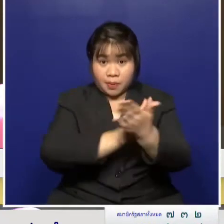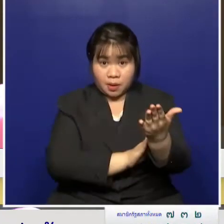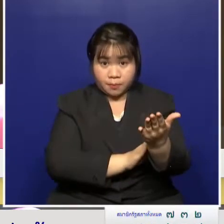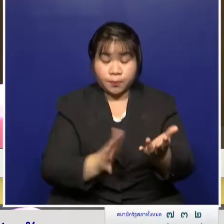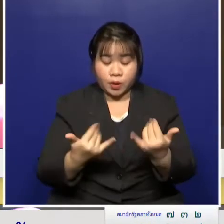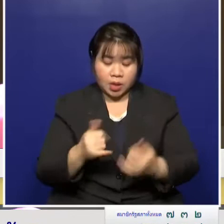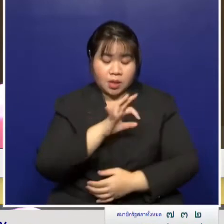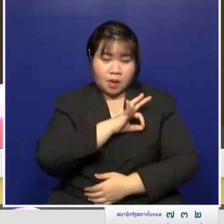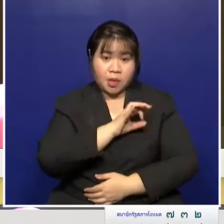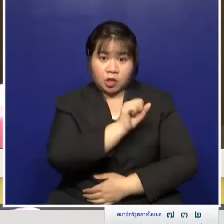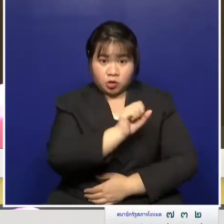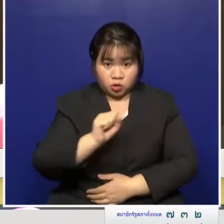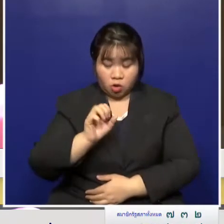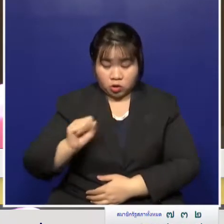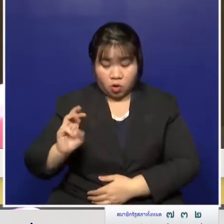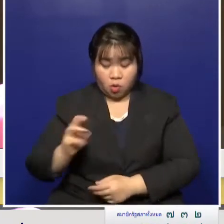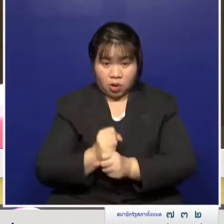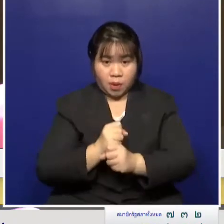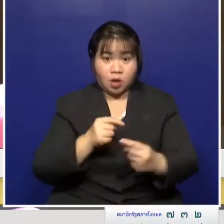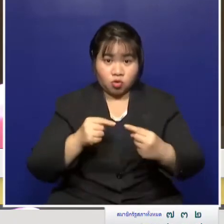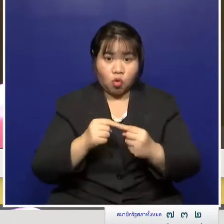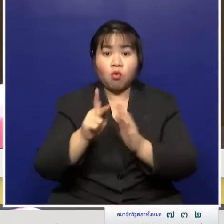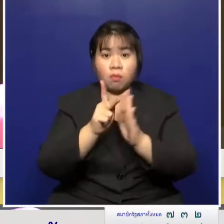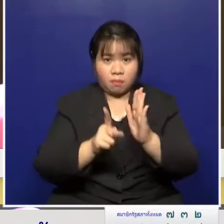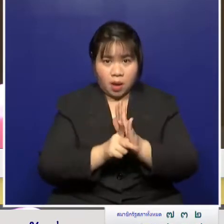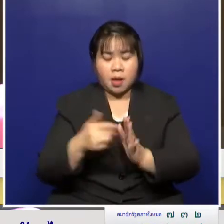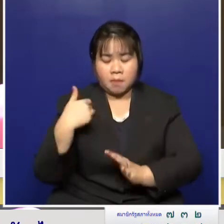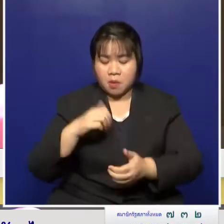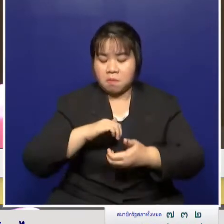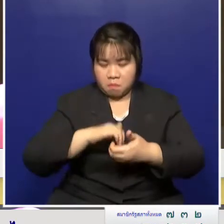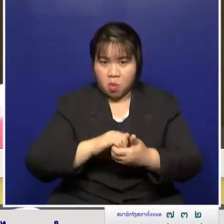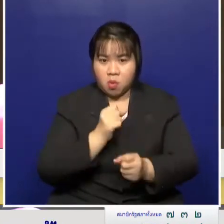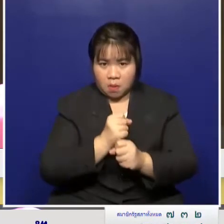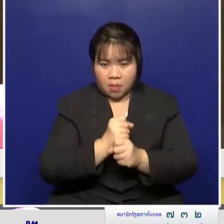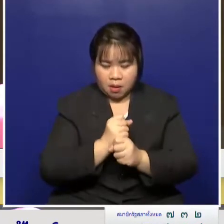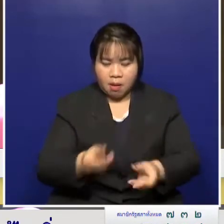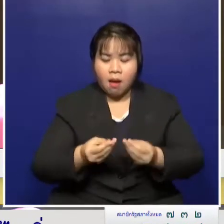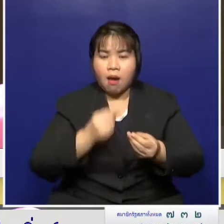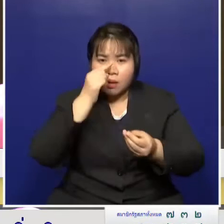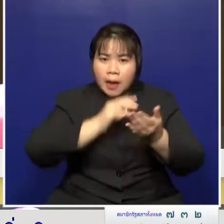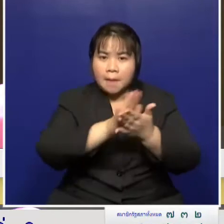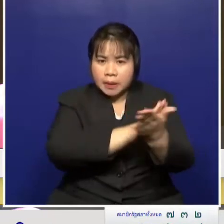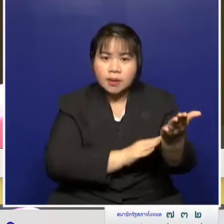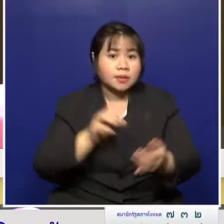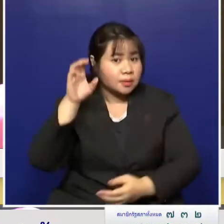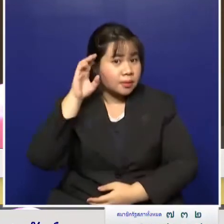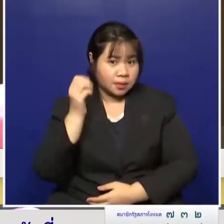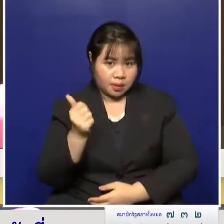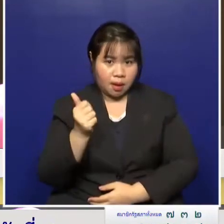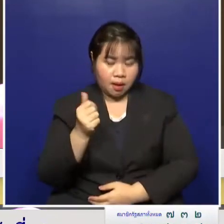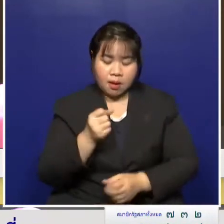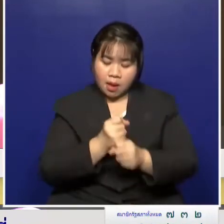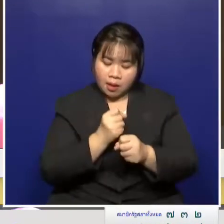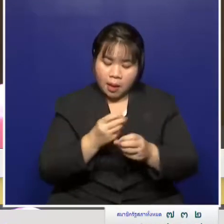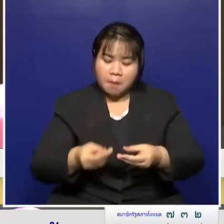ฐสภาซึ่งเป็นฝ่ายนิติบัญญัติจะร่วมมือกันช่วยดึงความเชื่อมั่นประเทศให้กลับคืนมา